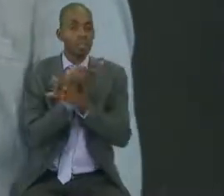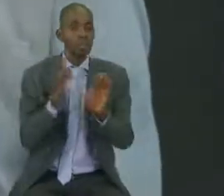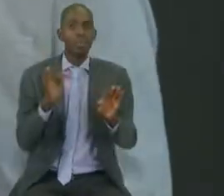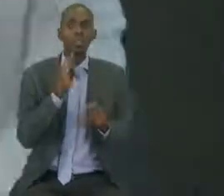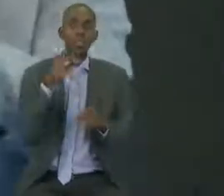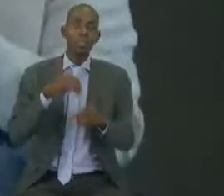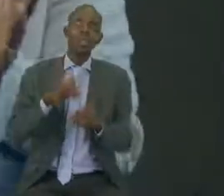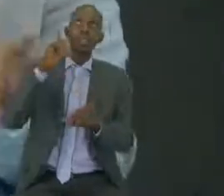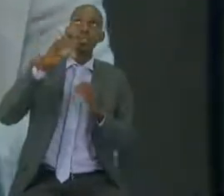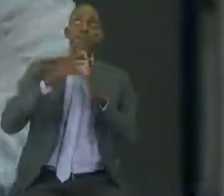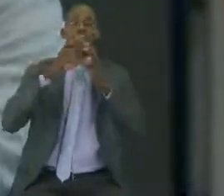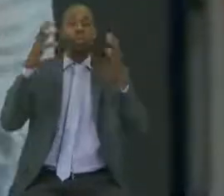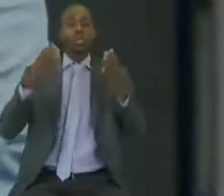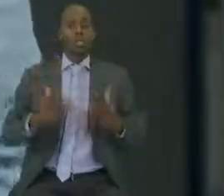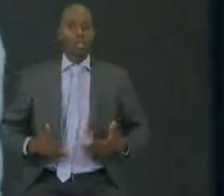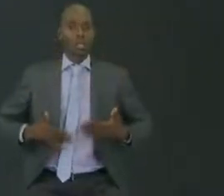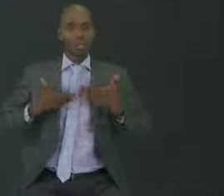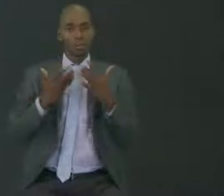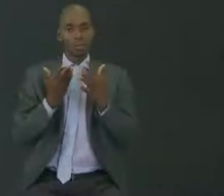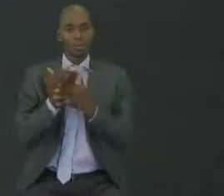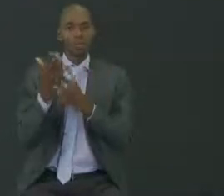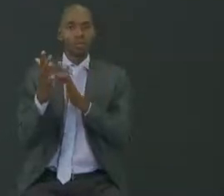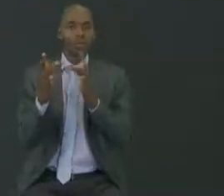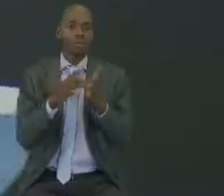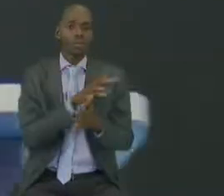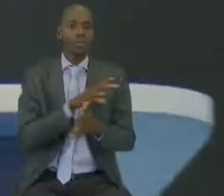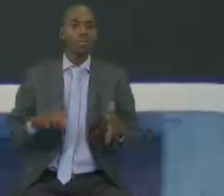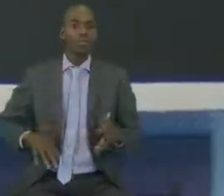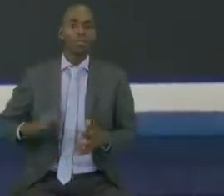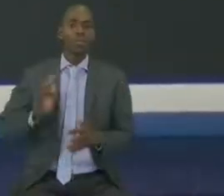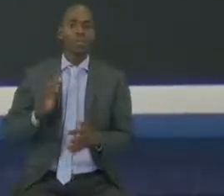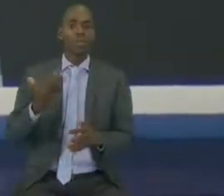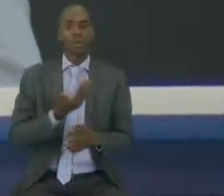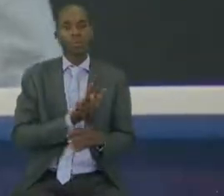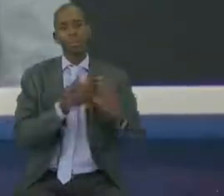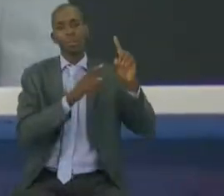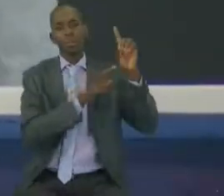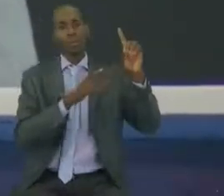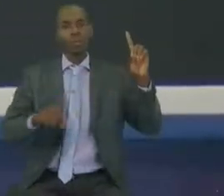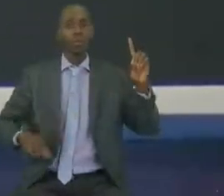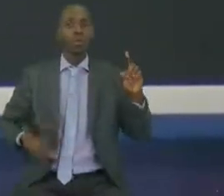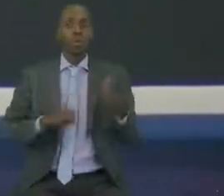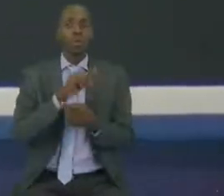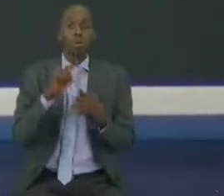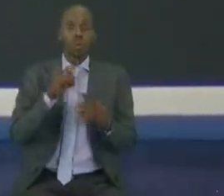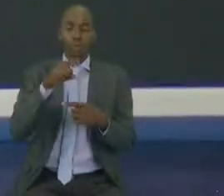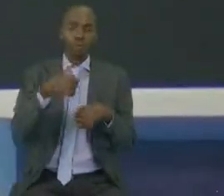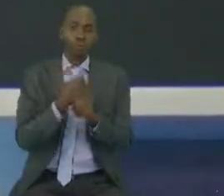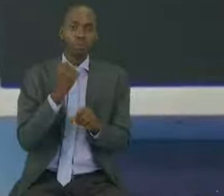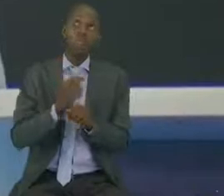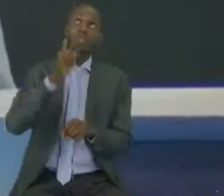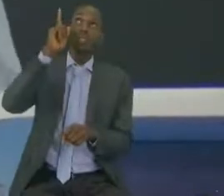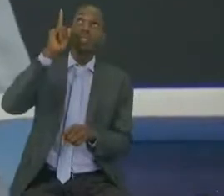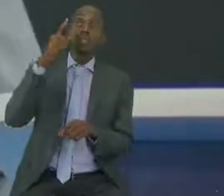est dans sa vie abondante. Par Jésus-Christ, notre Seigneur. Lorsque vous faites de lui